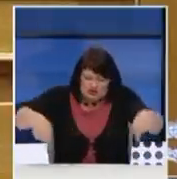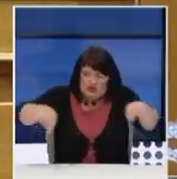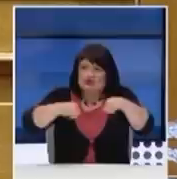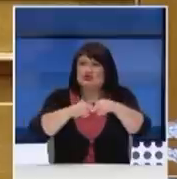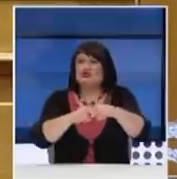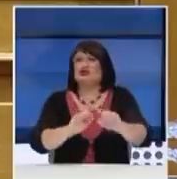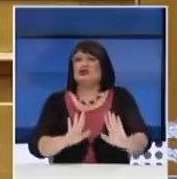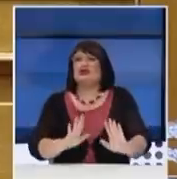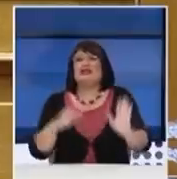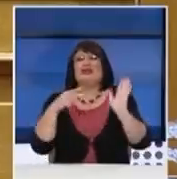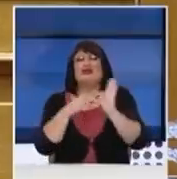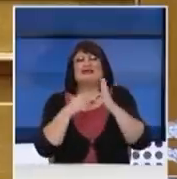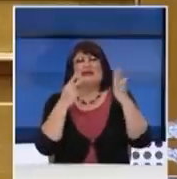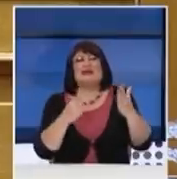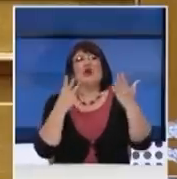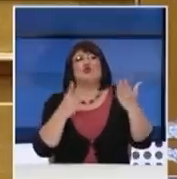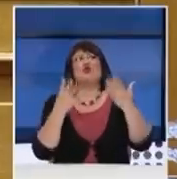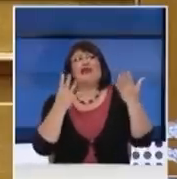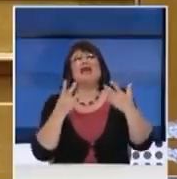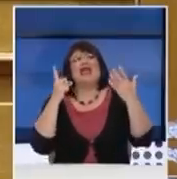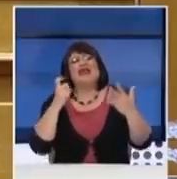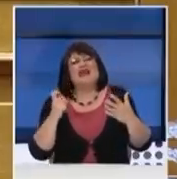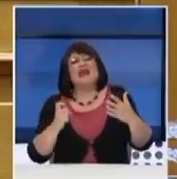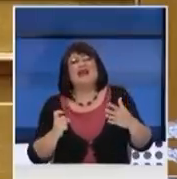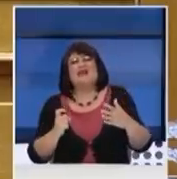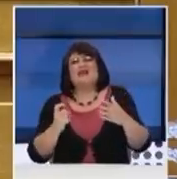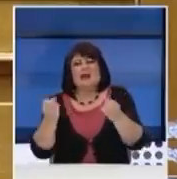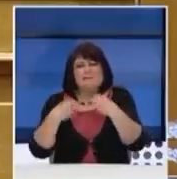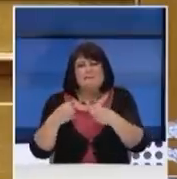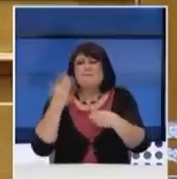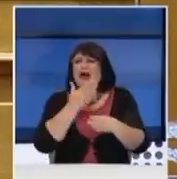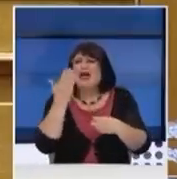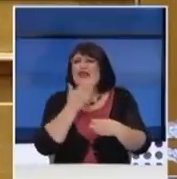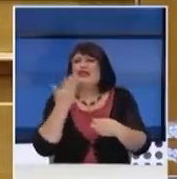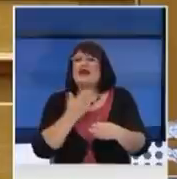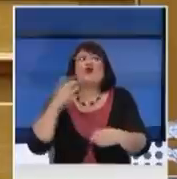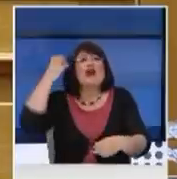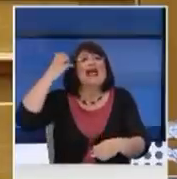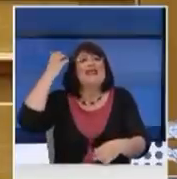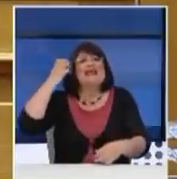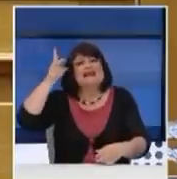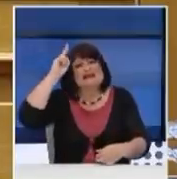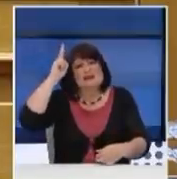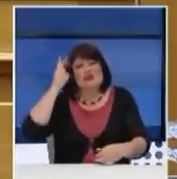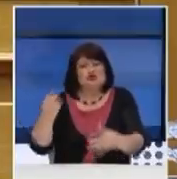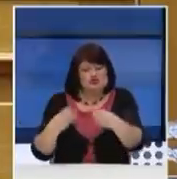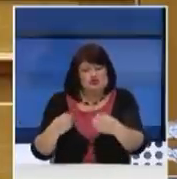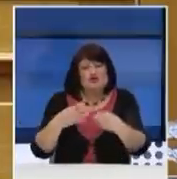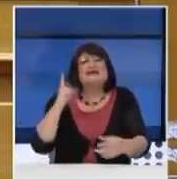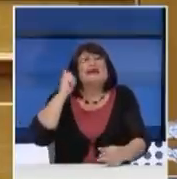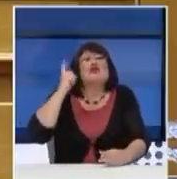τα 7, 8, 9 συνεργάζομαι, μαθαίνω από αυτούν πράγματα και από πολλούς, όπως ο κ. Φόσκολος και πολλούς καθηγητές από τη Γερμανία.